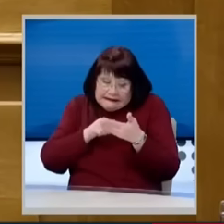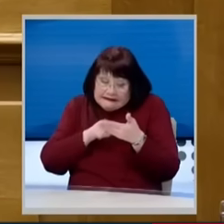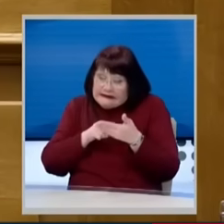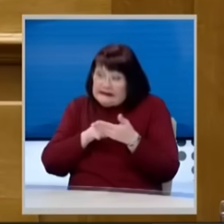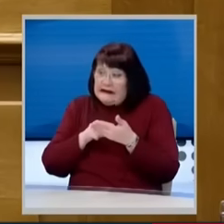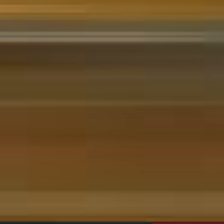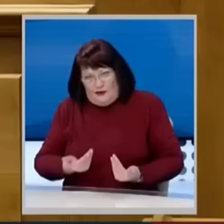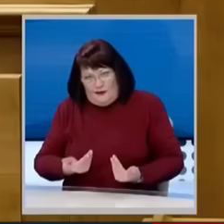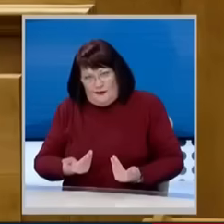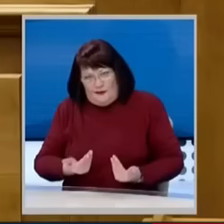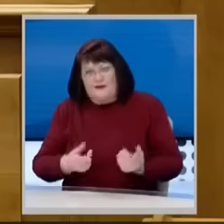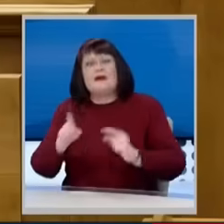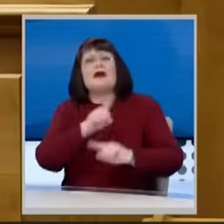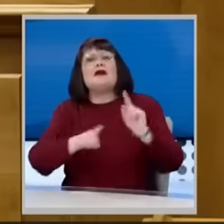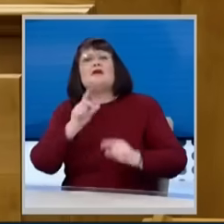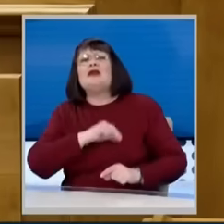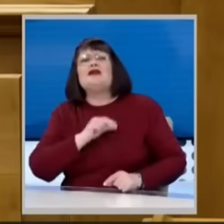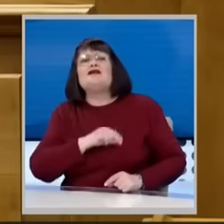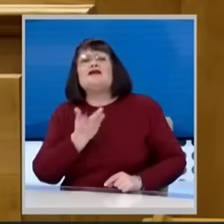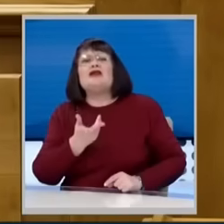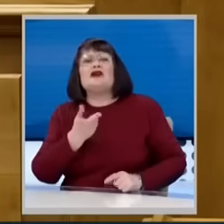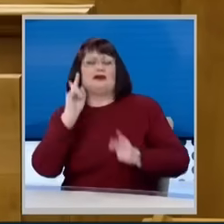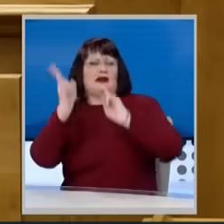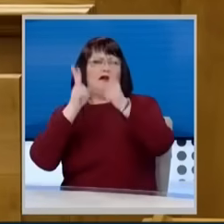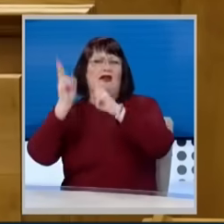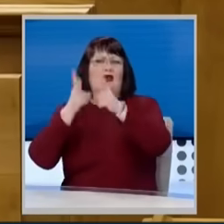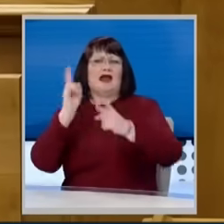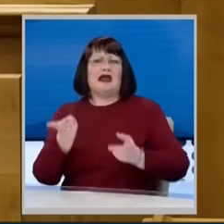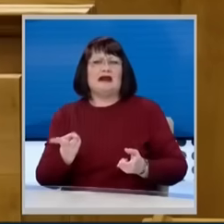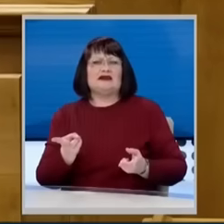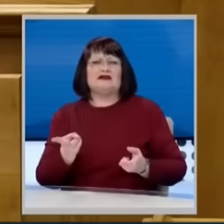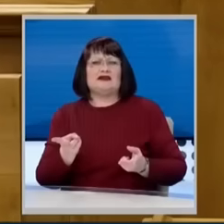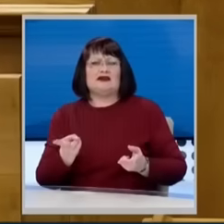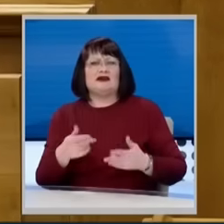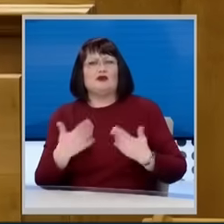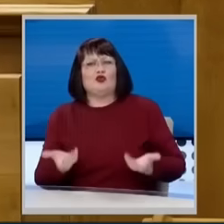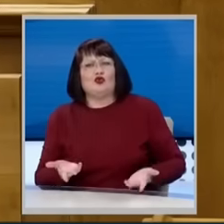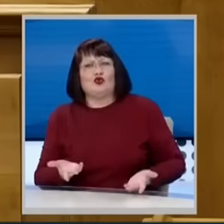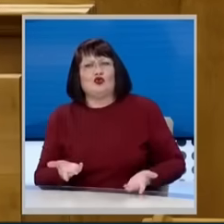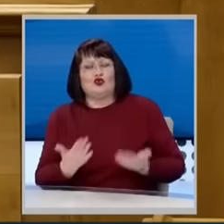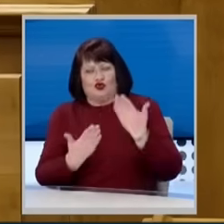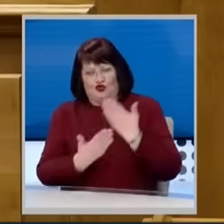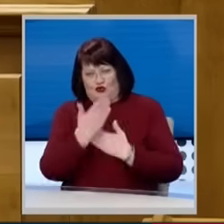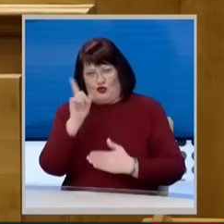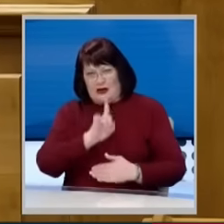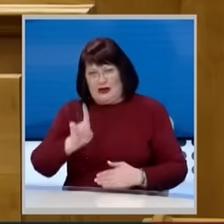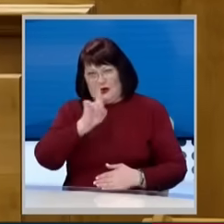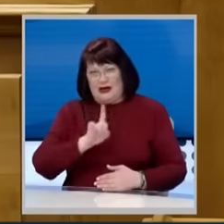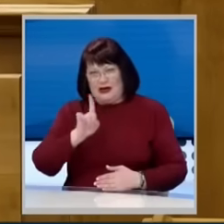δώσει κανείς κατευθύνσεις. Ποια συμφέροντα καταγγέλλετε? Αυτά που το πρωί της